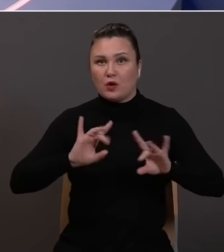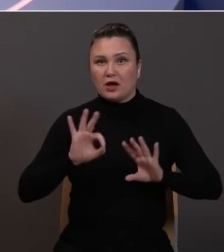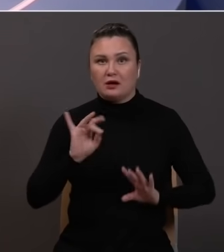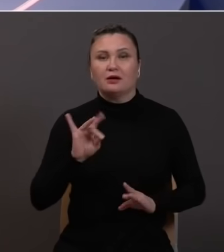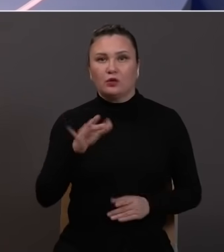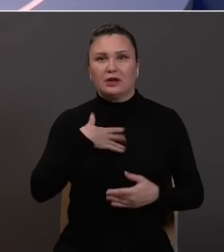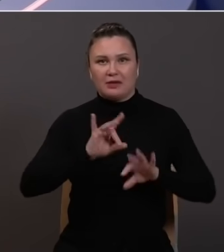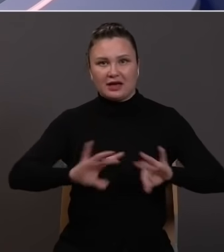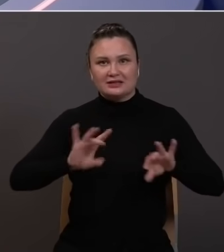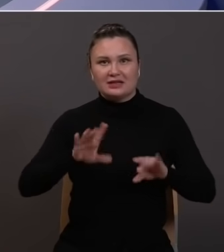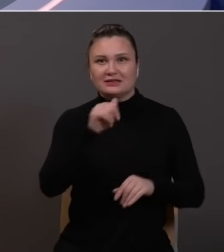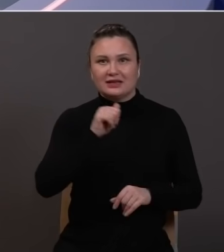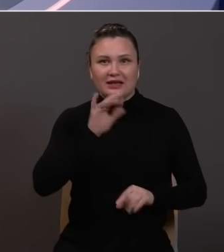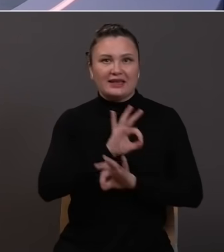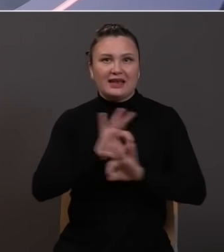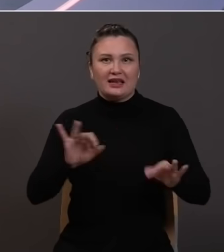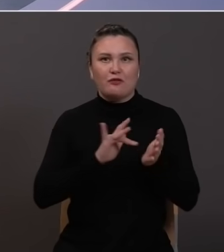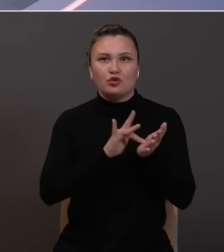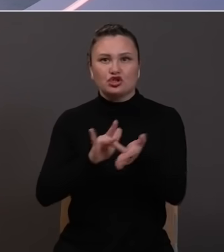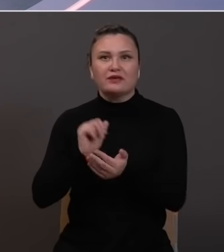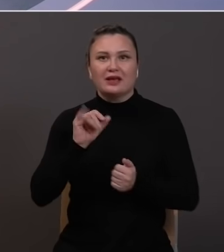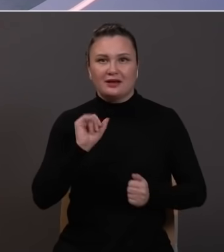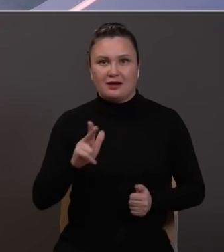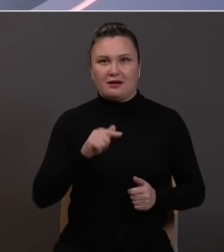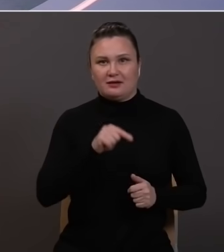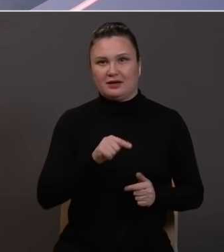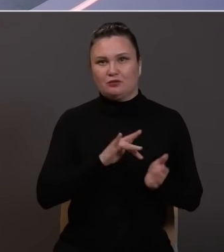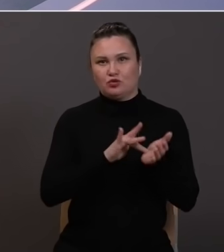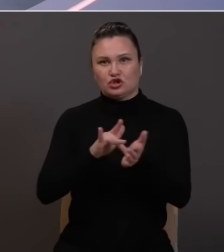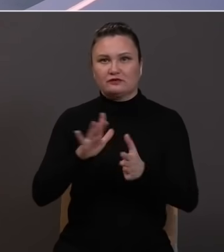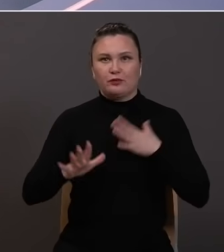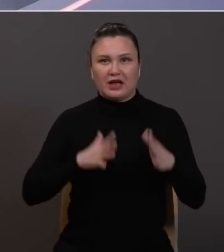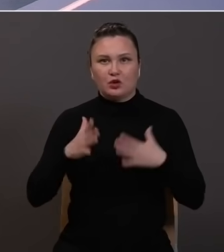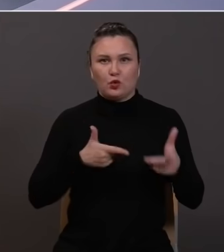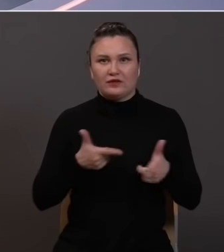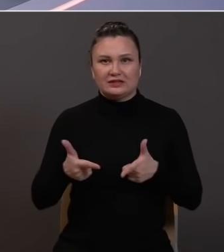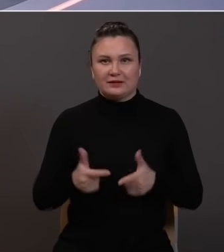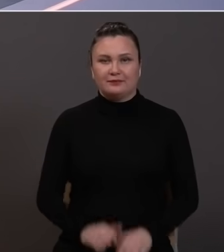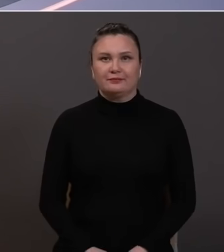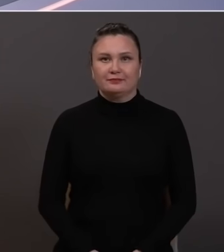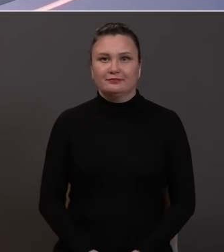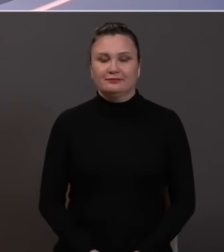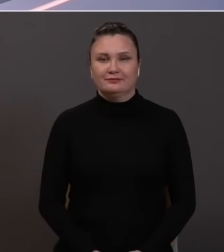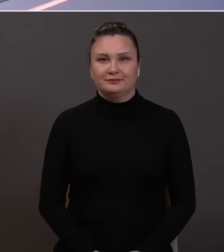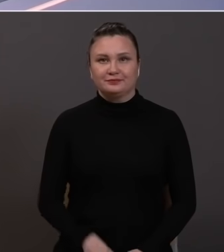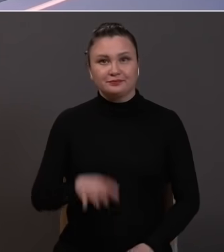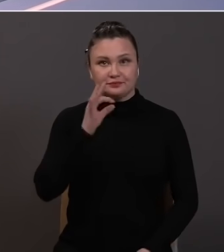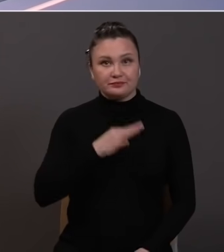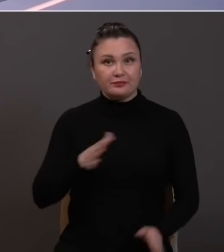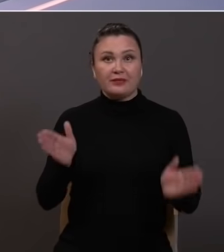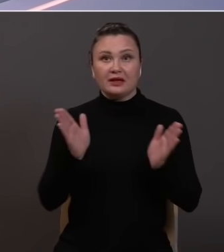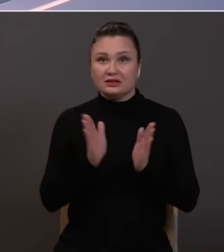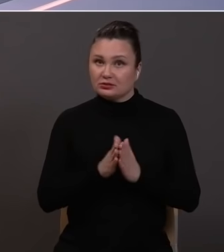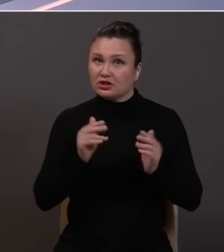нам секреты идеального путешествия и, конечно же, как к нему подготовиться. Богдан, здравствуйте. Здравствуйте. Добрый день. Скажите,